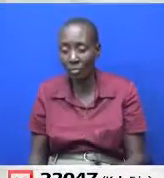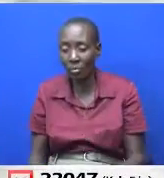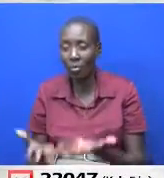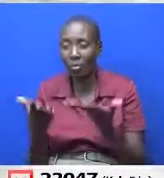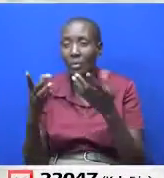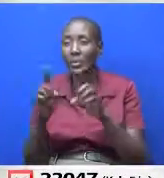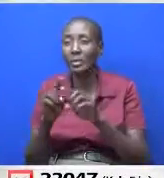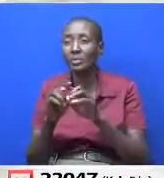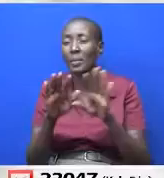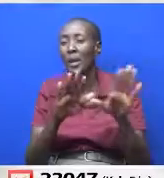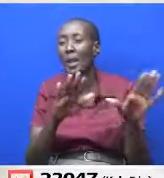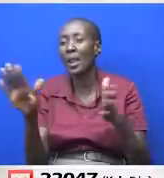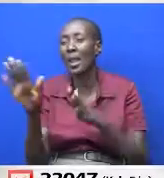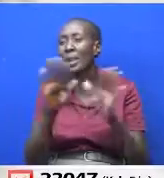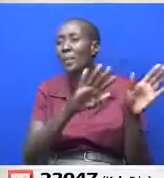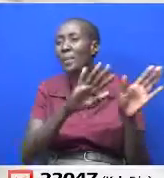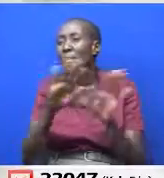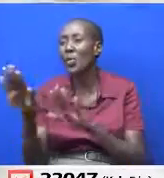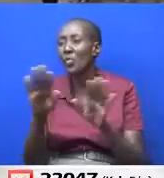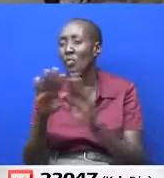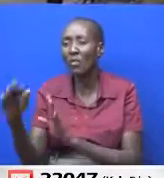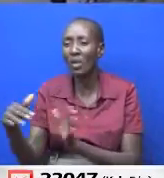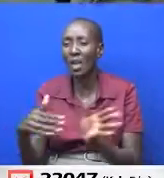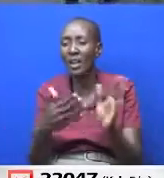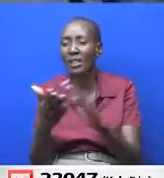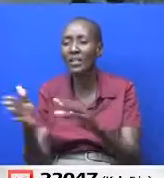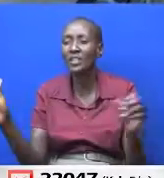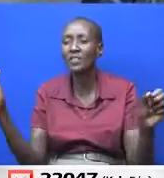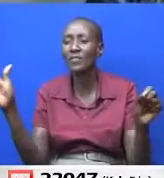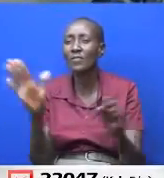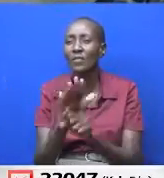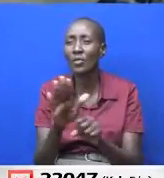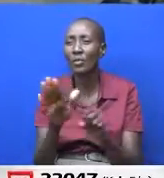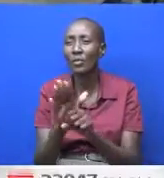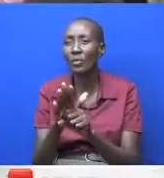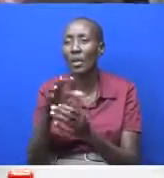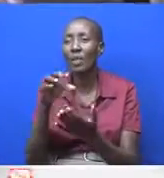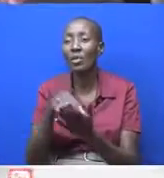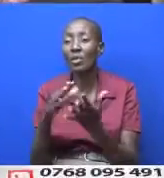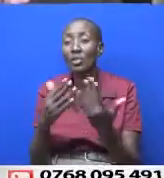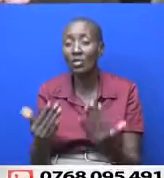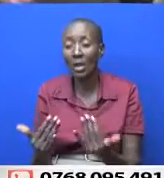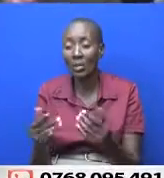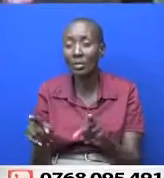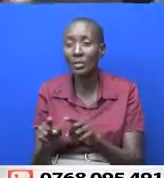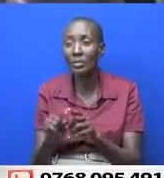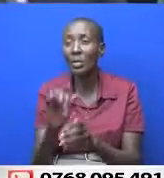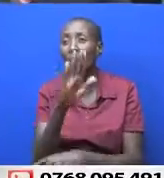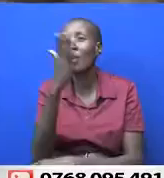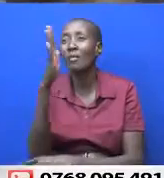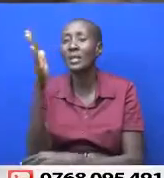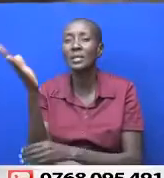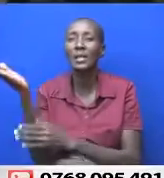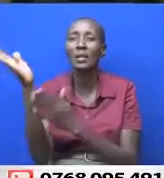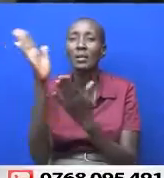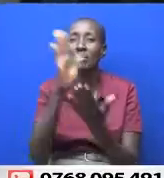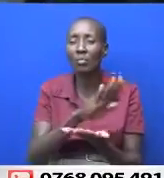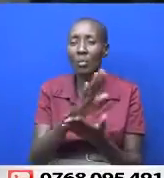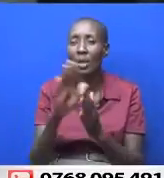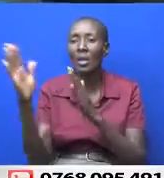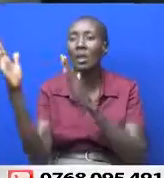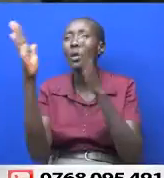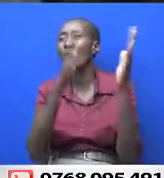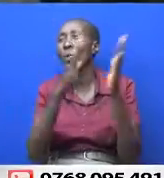ardhi kushuhudiwa na mito mingi kujaa maji. Janga hili limeacha miti mingi kuanguka kwa ajili ya upepo mwingi. Kwa